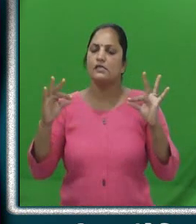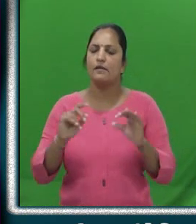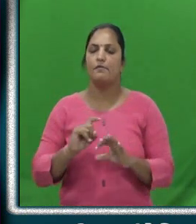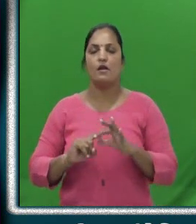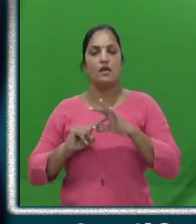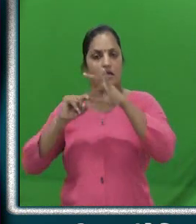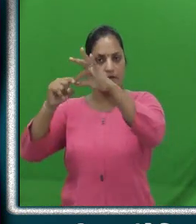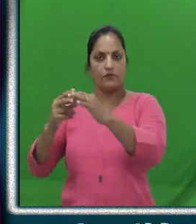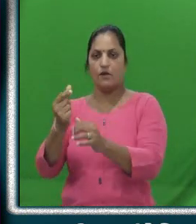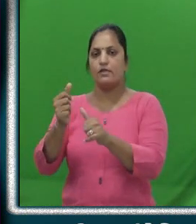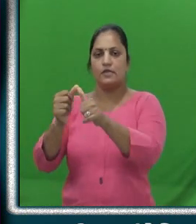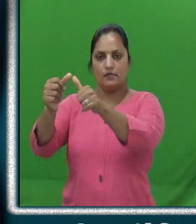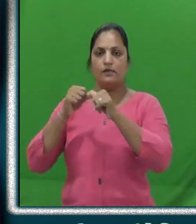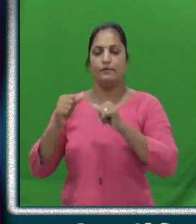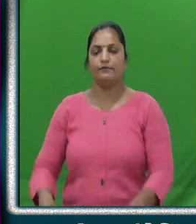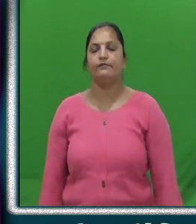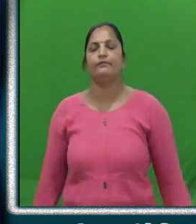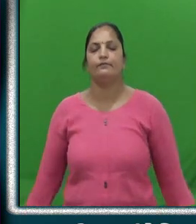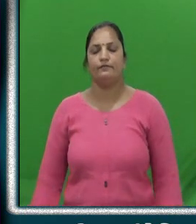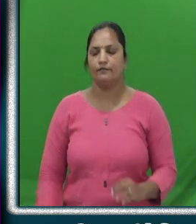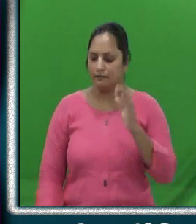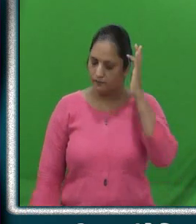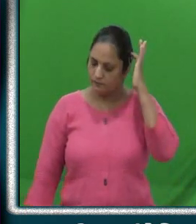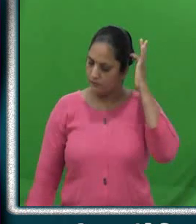સિમ્પલ ક્વેશ્ચન છે જવાબ ઝડપથી આપો